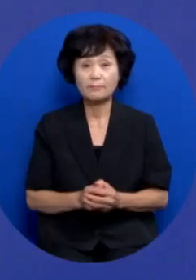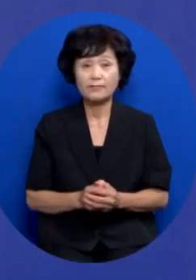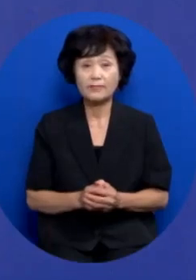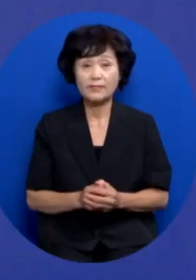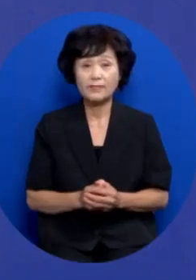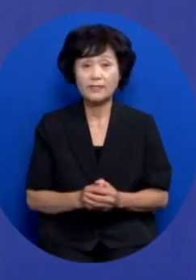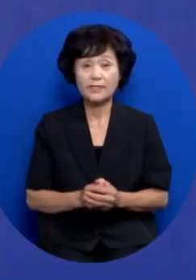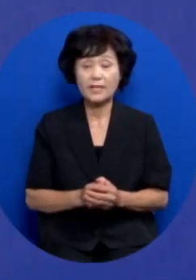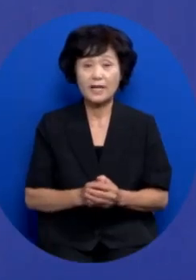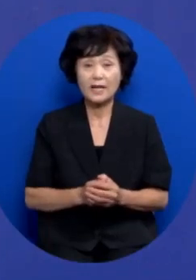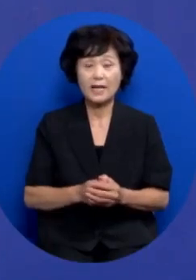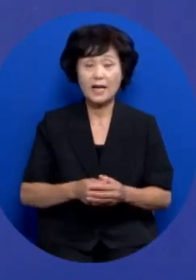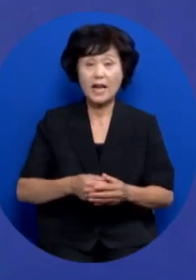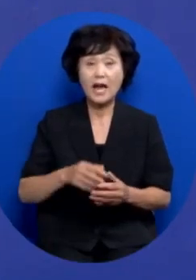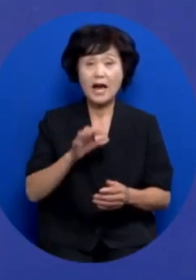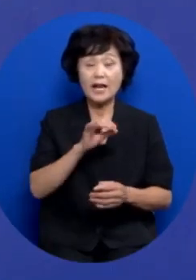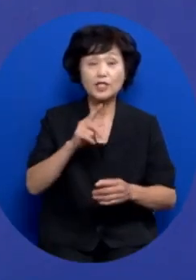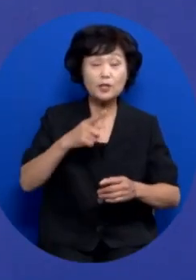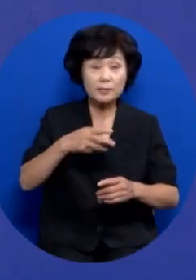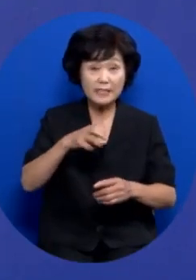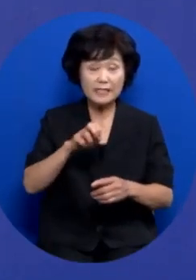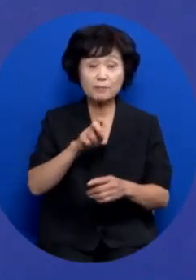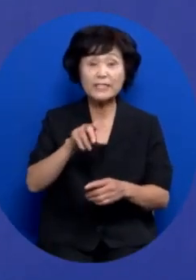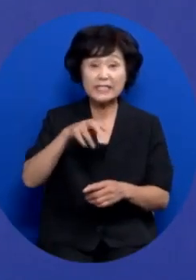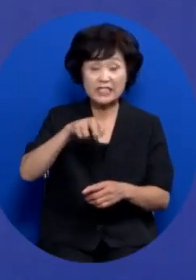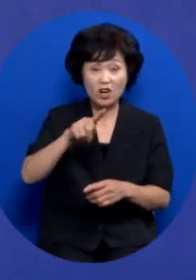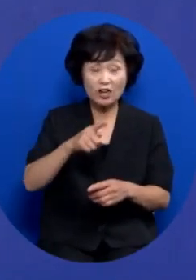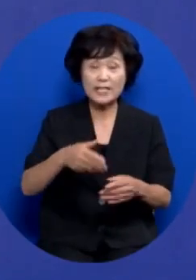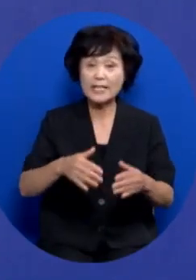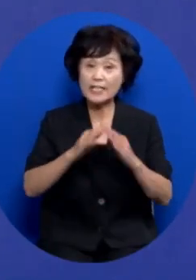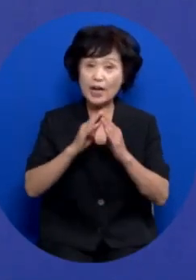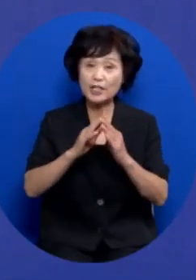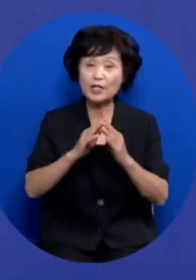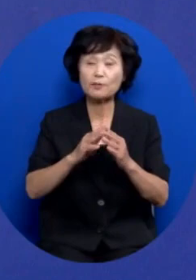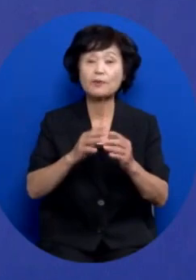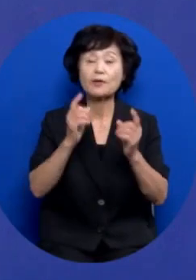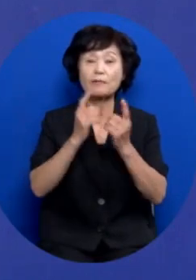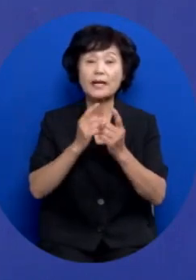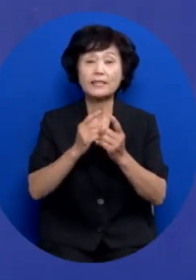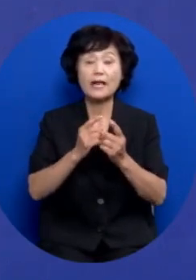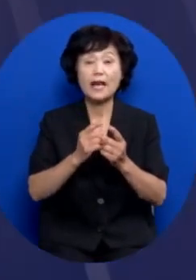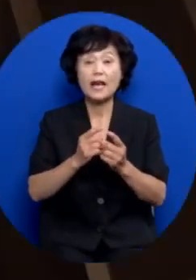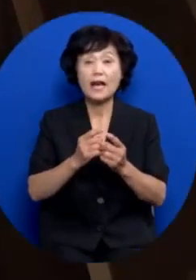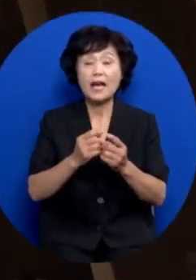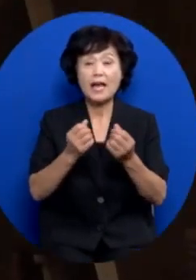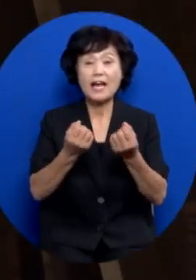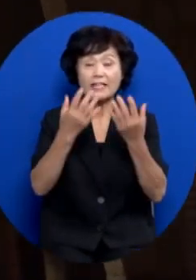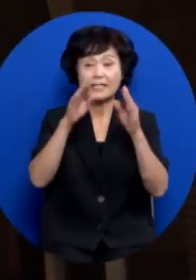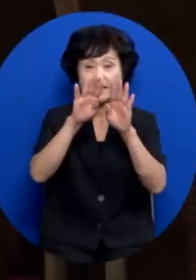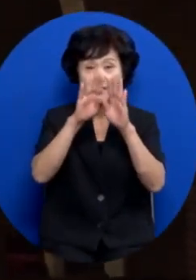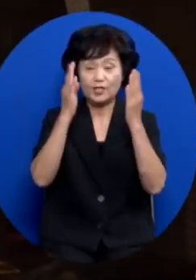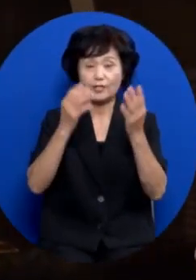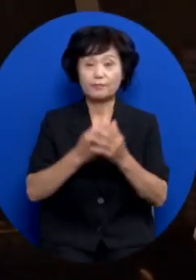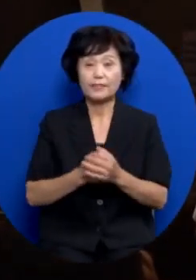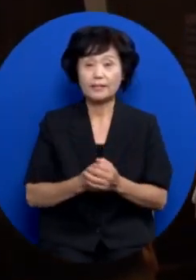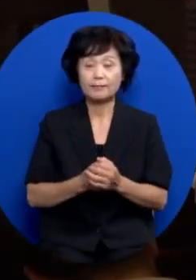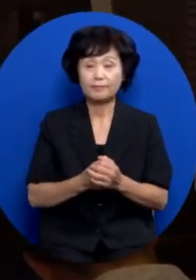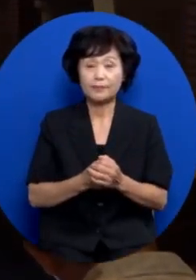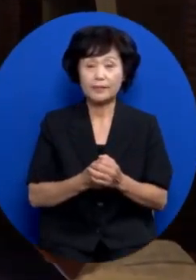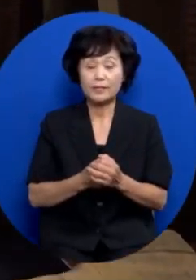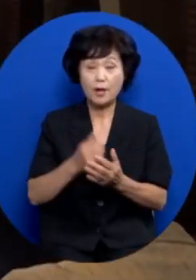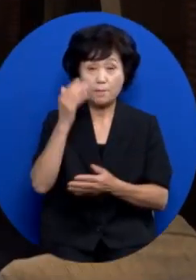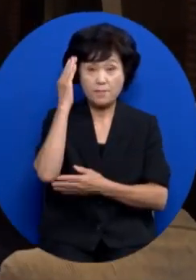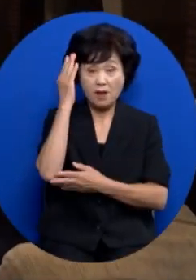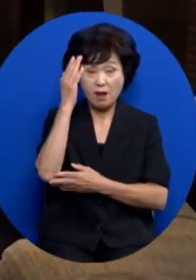아트 미션이 창립 25주년을 맞아 제 21회 크리스천 아트 포럼을 개최했습니다 포럼에